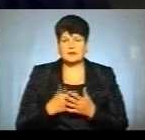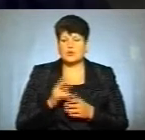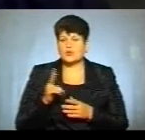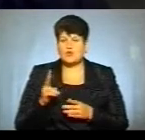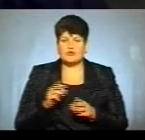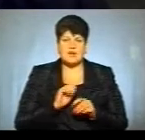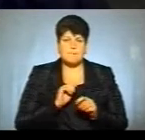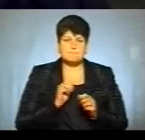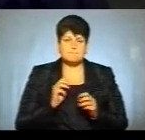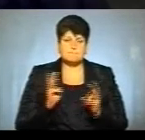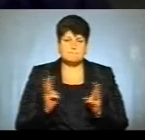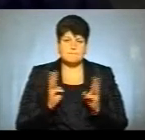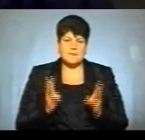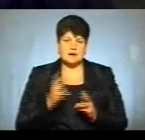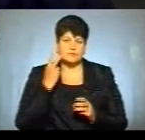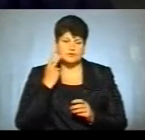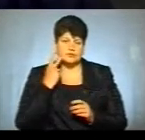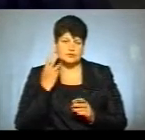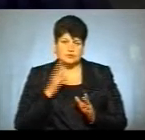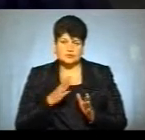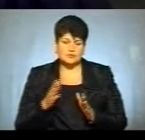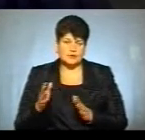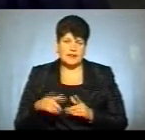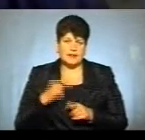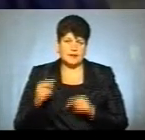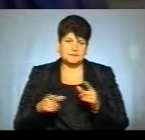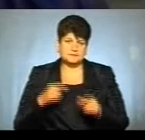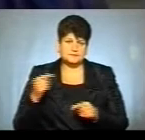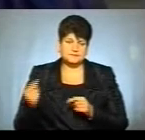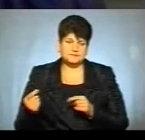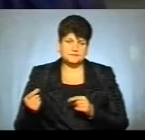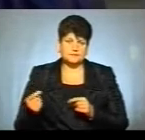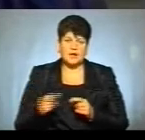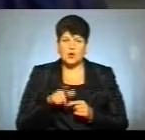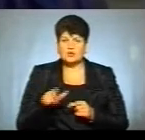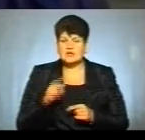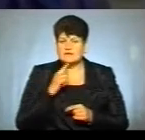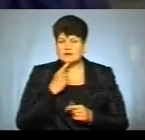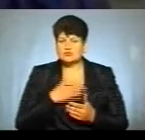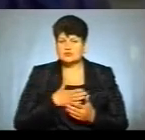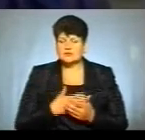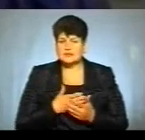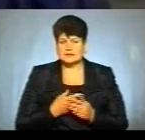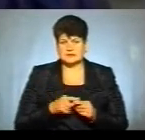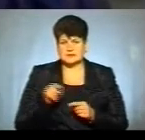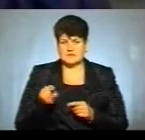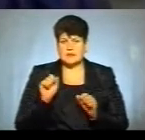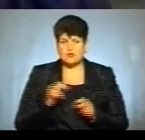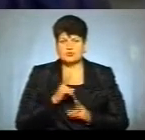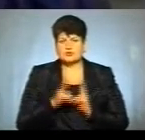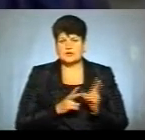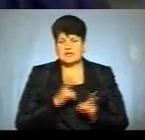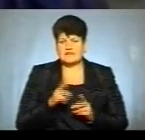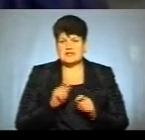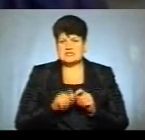палять регулярно там кучу листви. Десь у когось регулярно спалюють купу листя. Людині важко дихати через це. Вона може поскаржитися